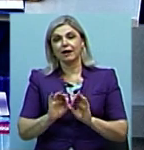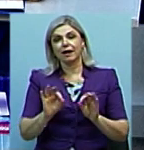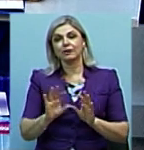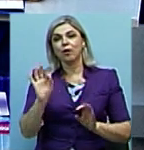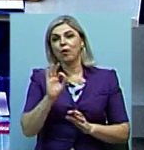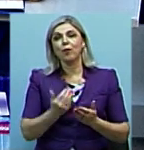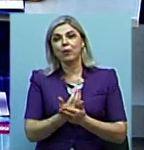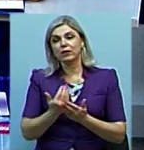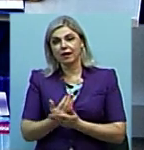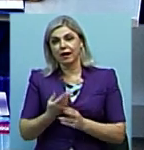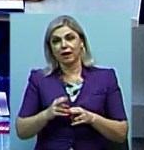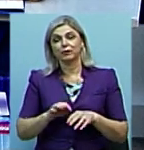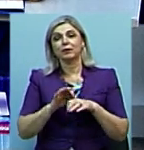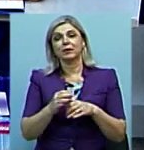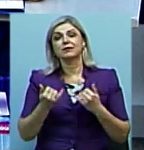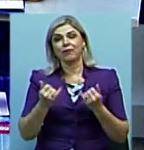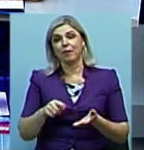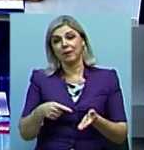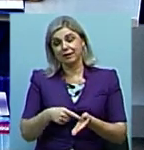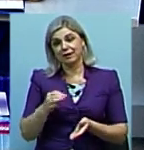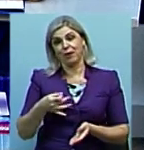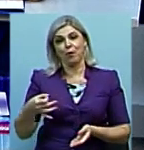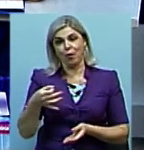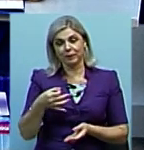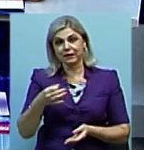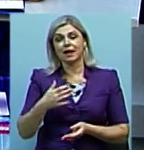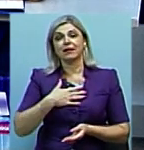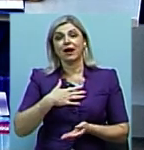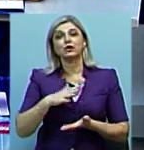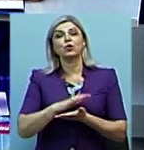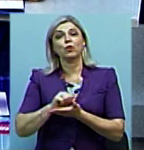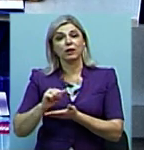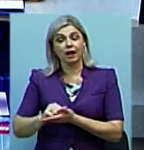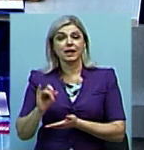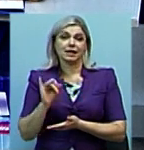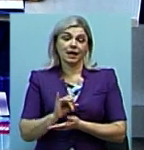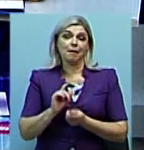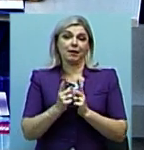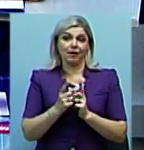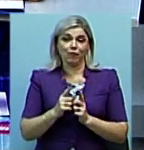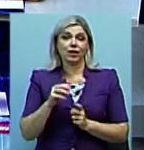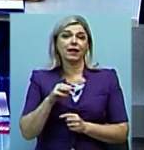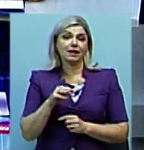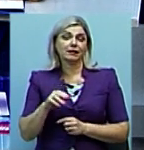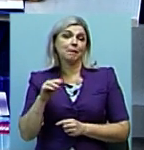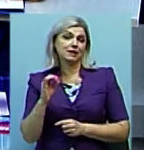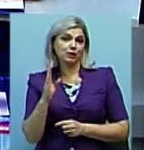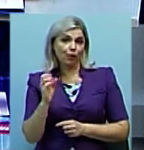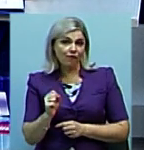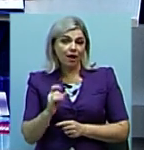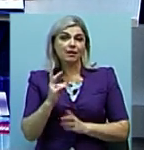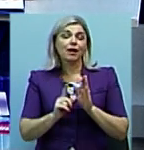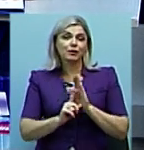які сталися сьогодні у місті та області. Я, Вікторія Андрушків, разом зі мною працює Тетяна Мисникова. На